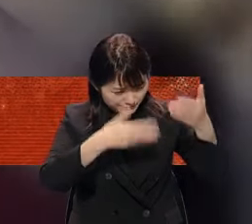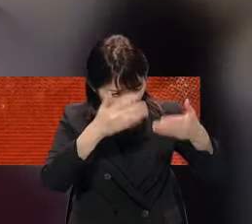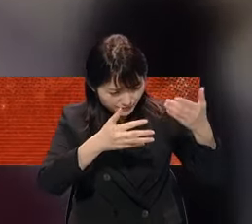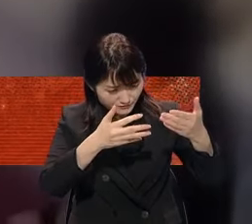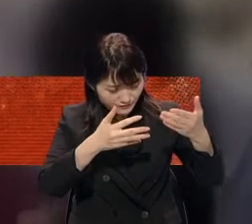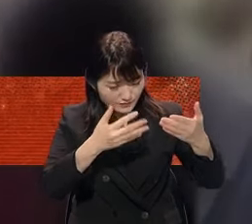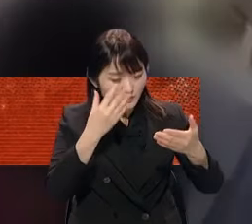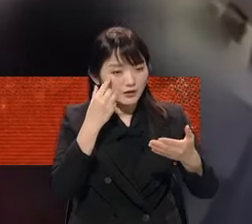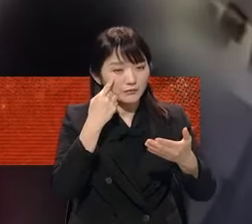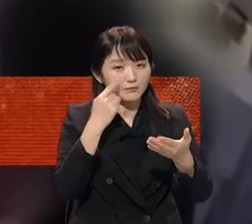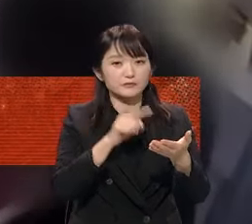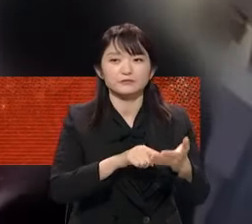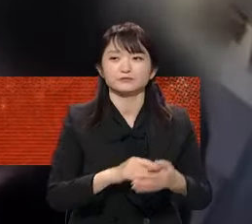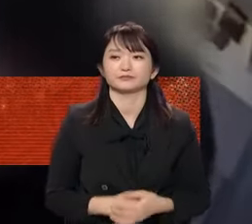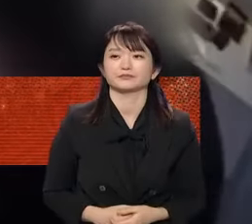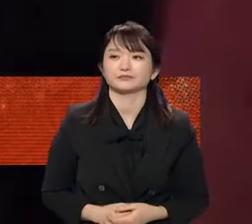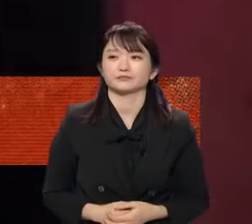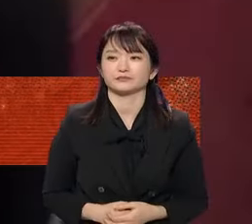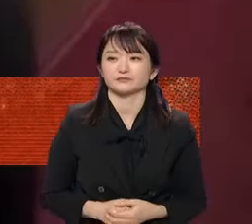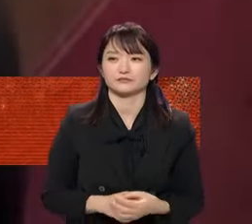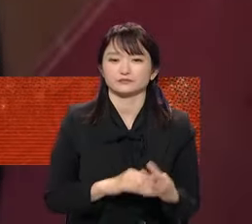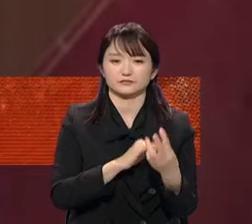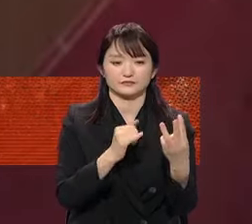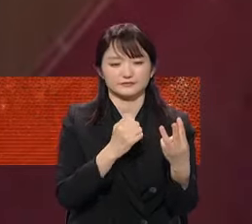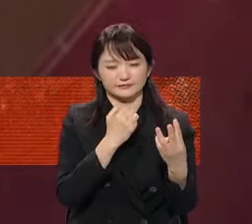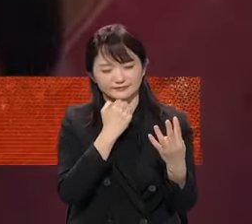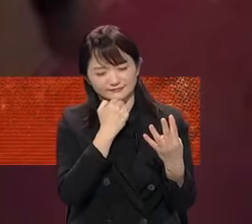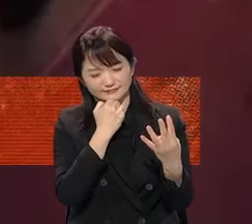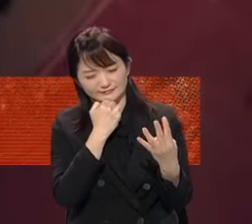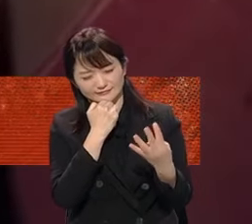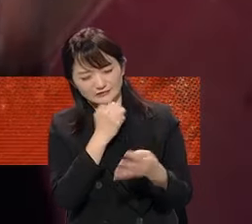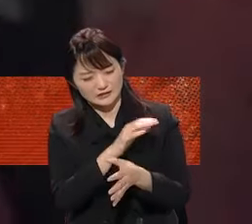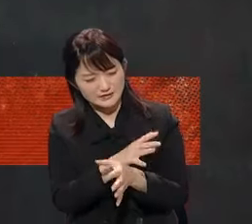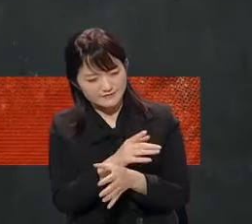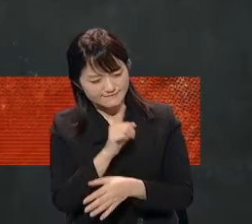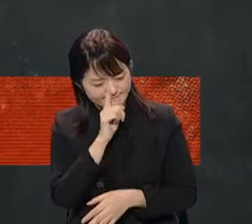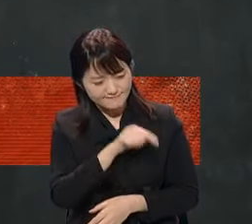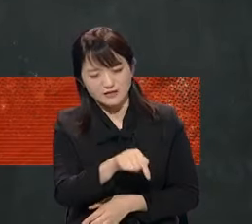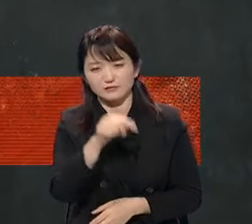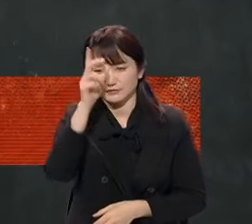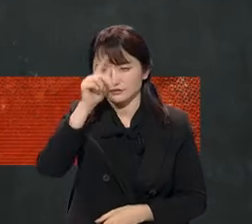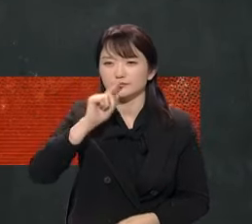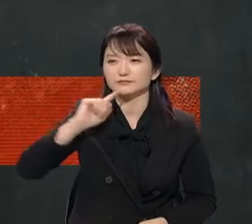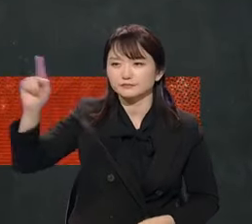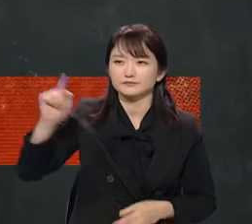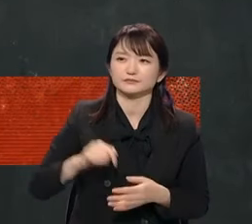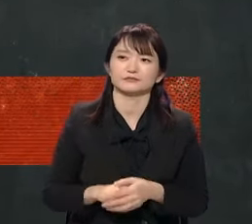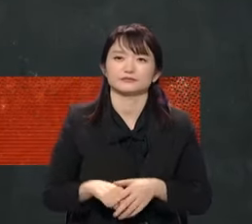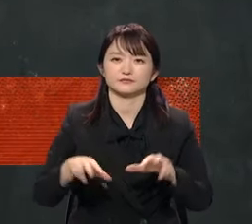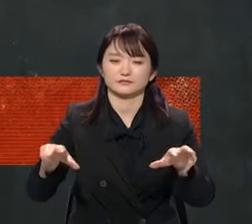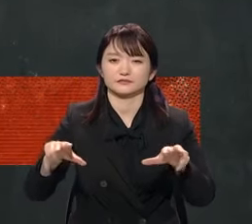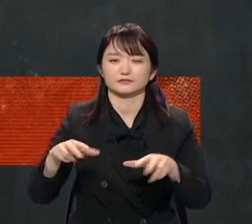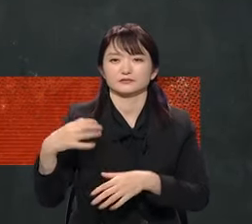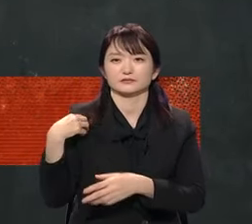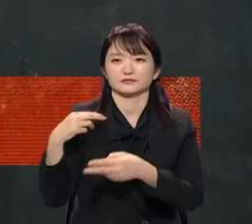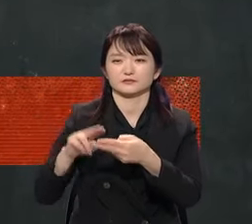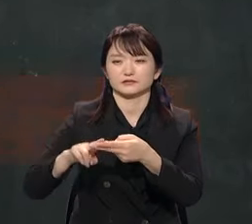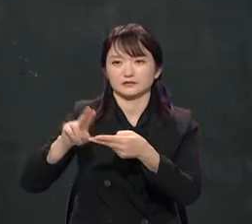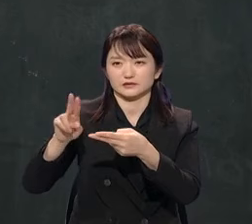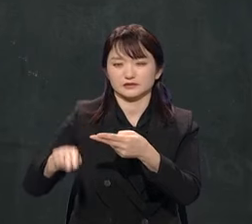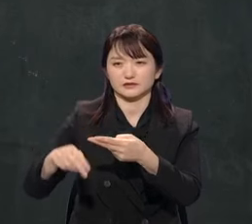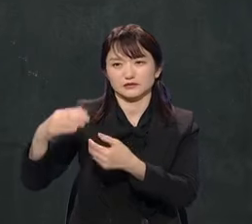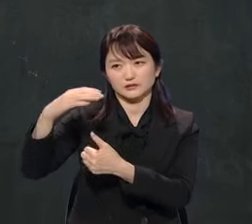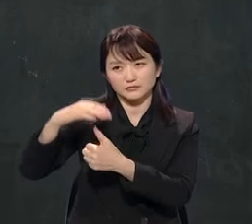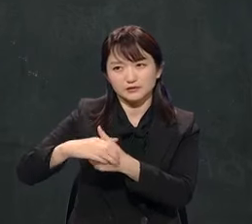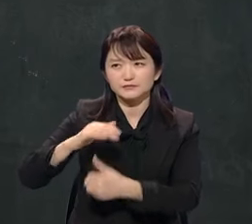발견을 했습니다. 웃으면서 장난치는 모습이 괘씸한 마음이 들어서 바로 경찰 신고했다고 하고요. 현재 담당 형사 배정을 기다리는 중입니다. 아유,